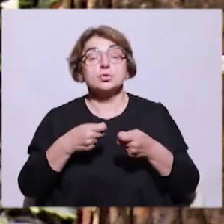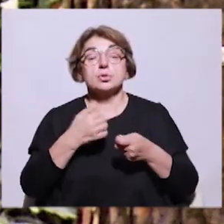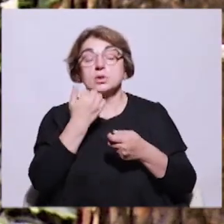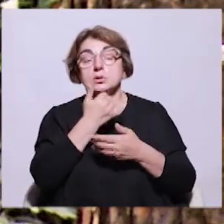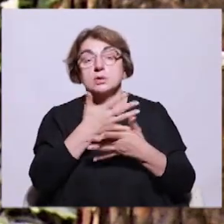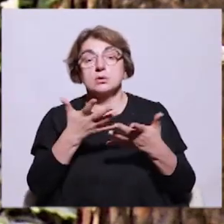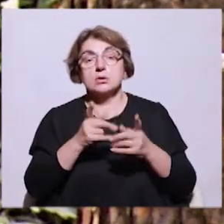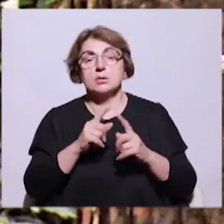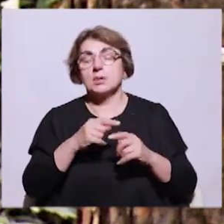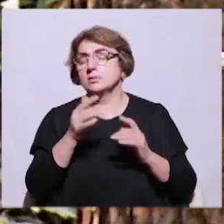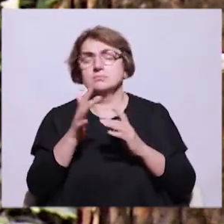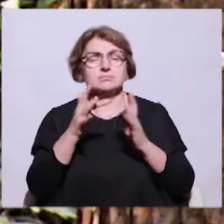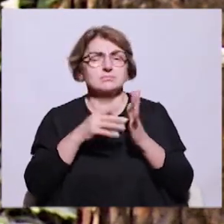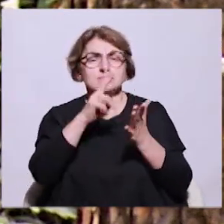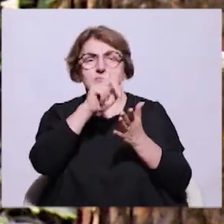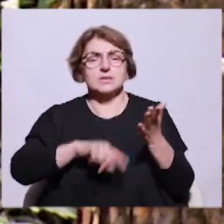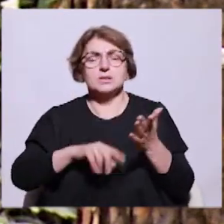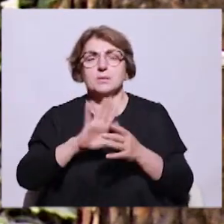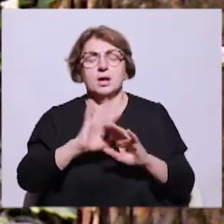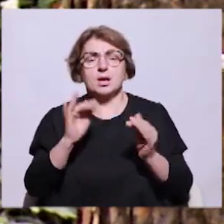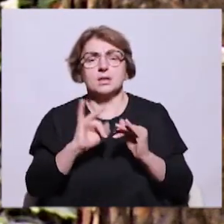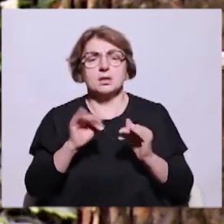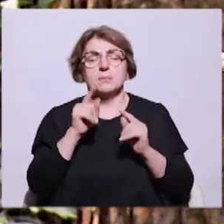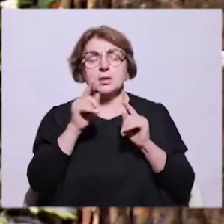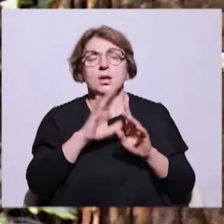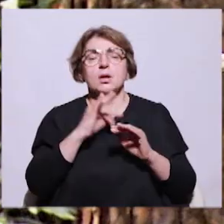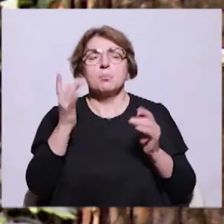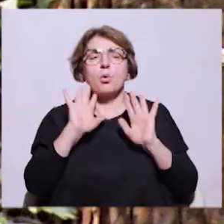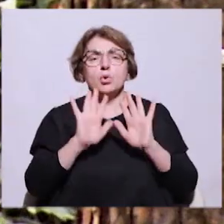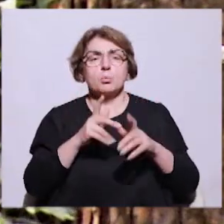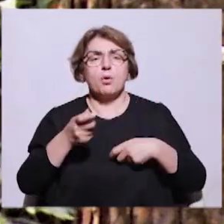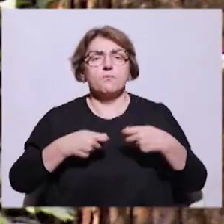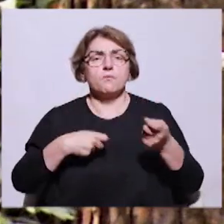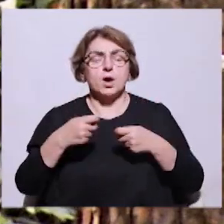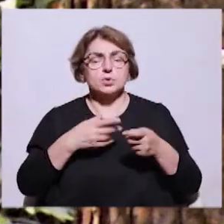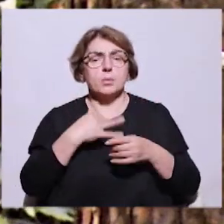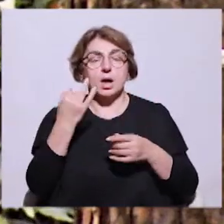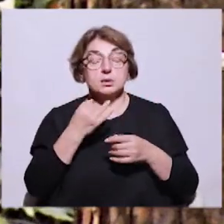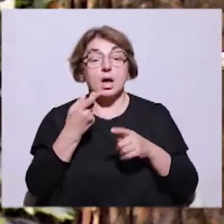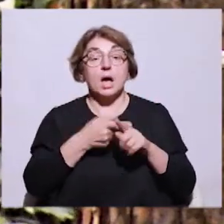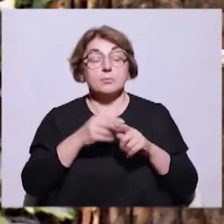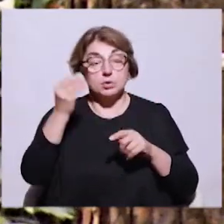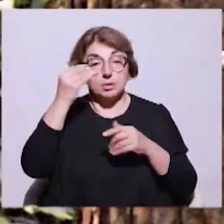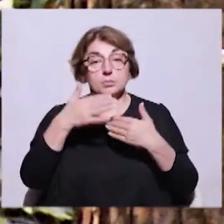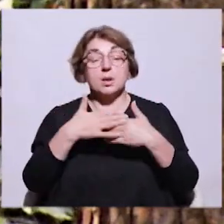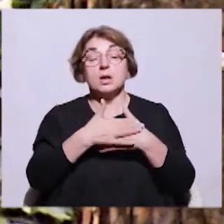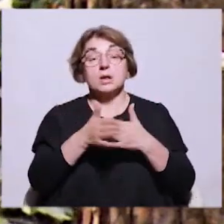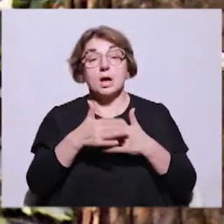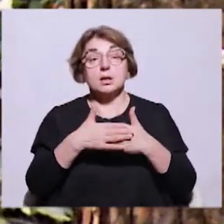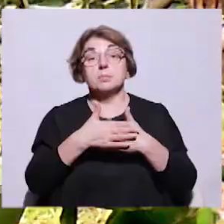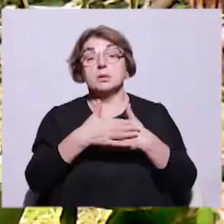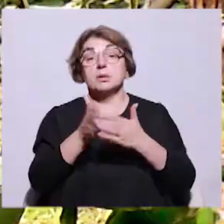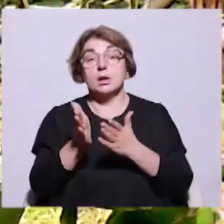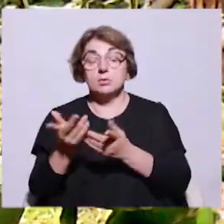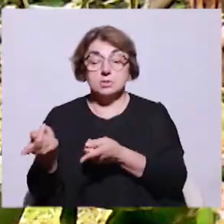არ აინტერესებდათ რელიგია, მათ მხოლოდ ვაჭრობა აინტერესებდათ და ამიტომ კარი გაუღეს იაპონელებმა და აი